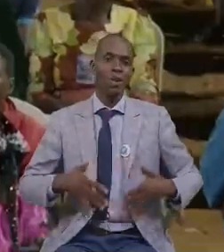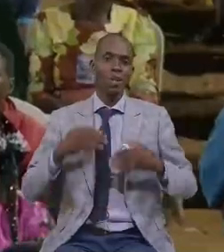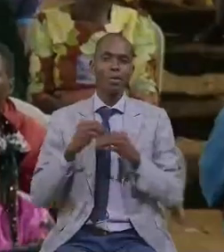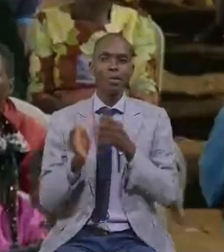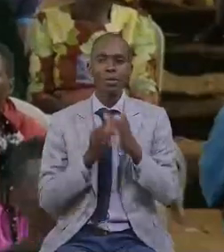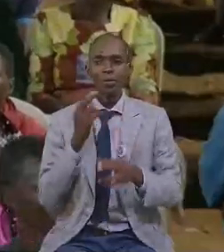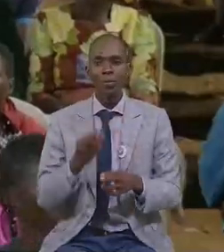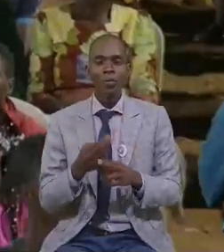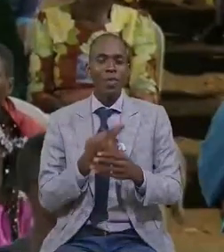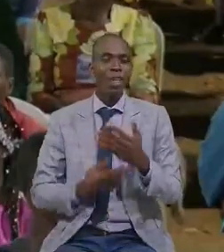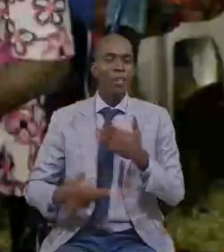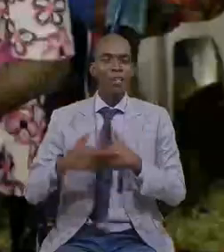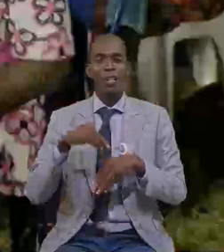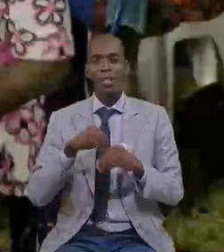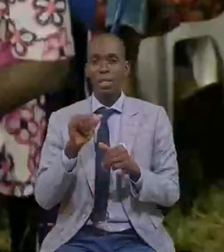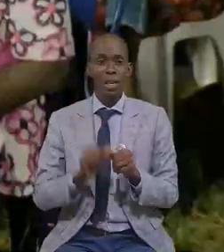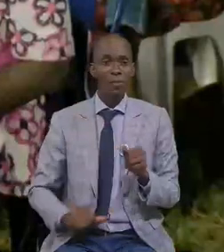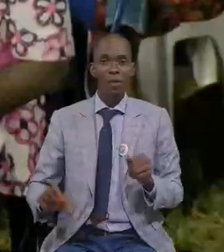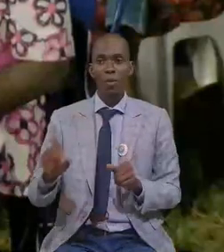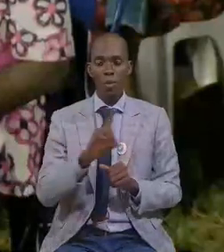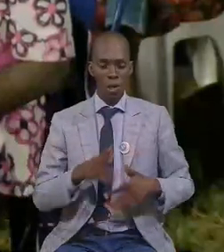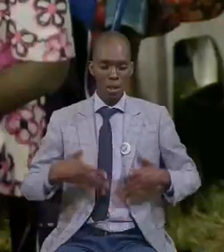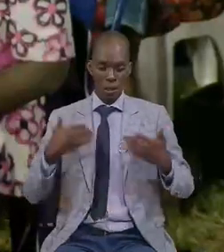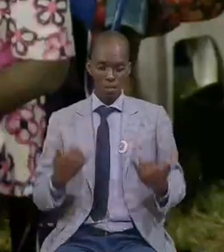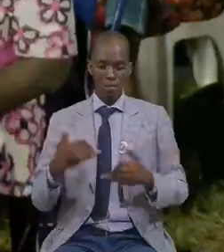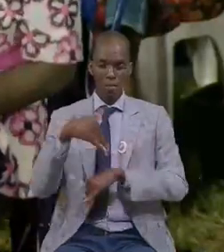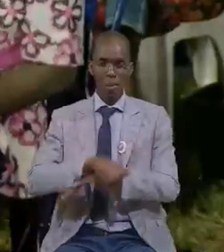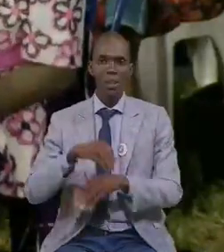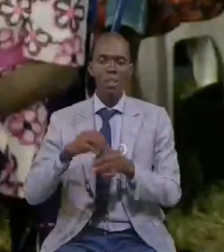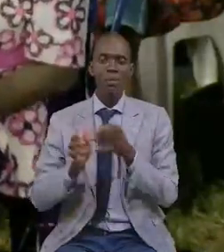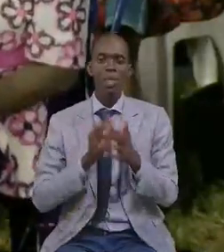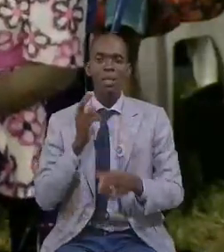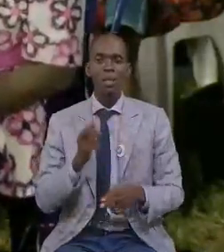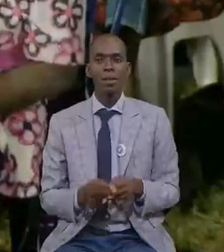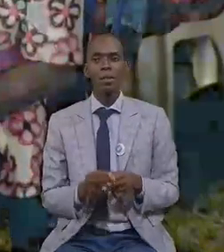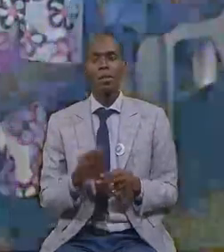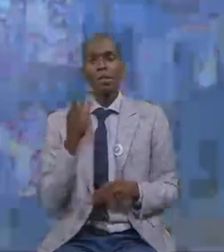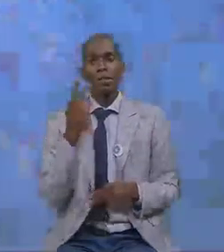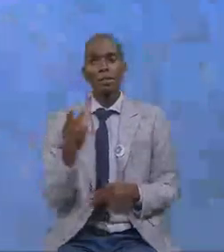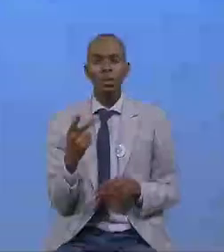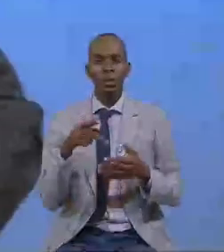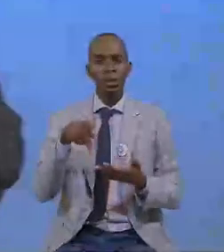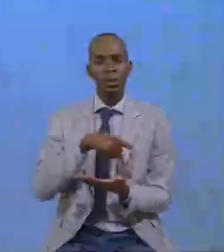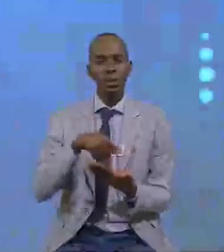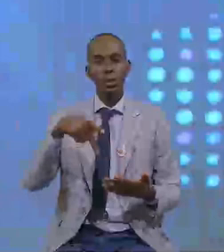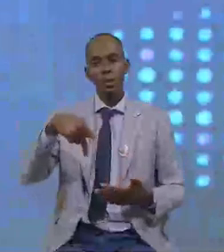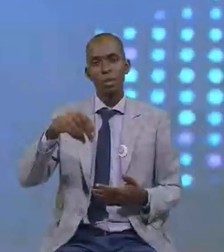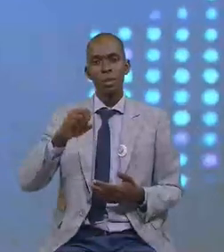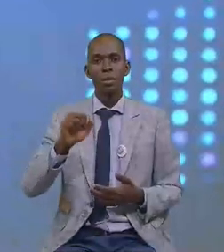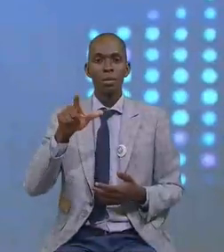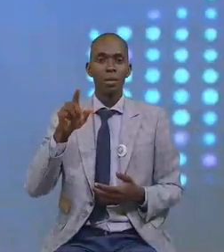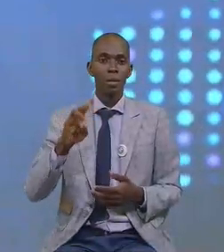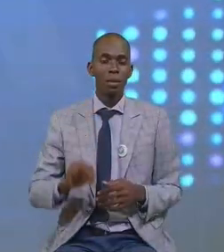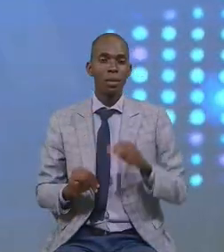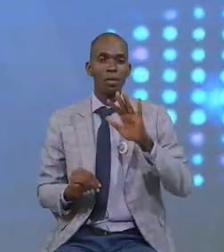y aura la restauration dans chaque vie ce soir au nom de Jésus-Christ. Nous allons au psaume